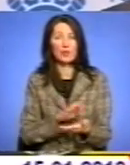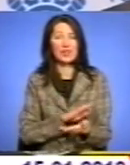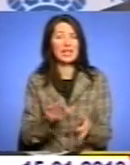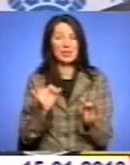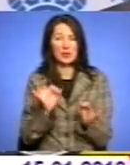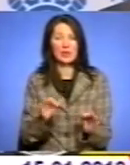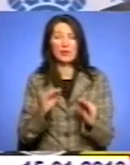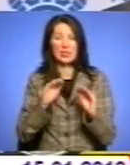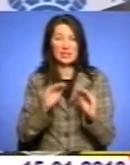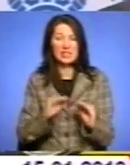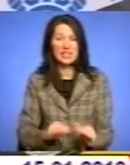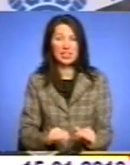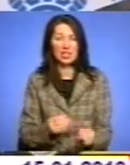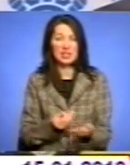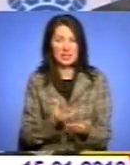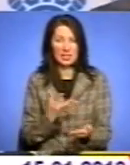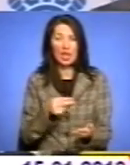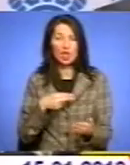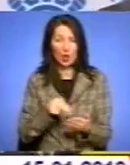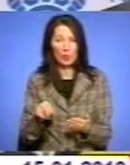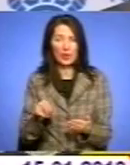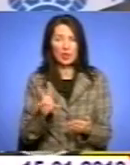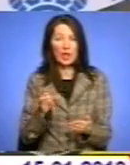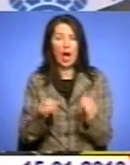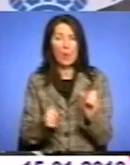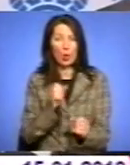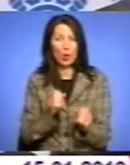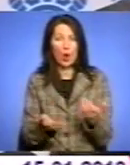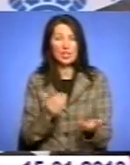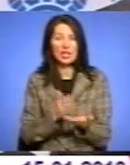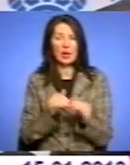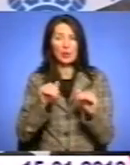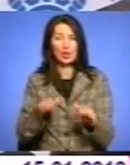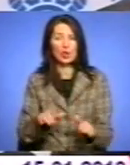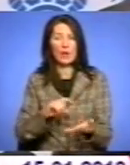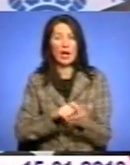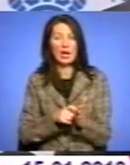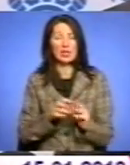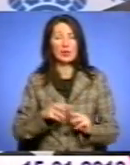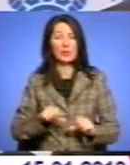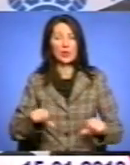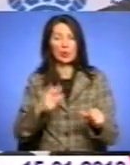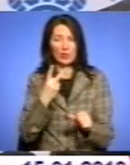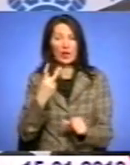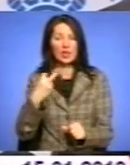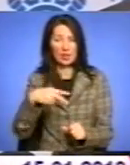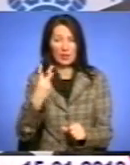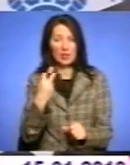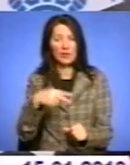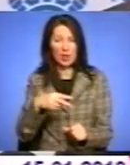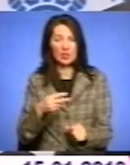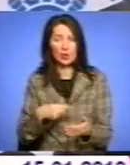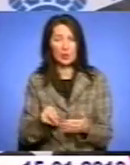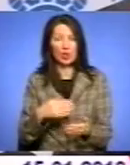несправедливої заниження ціни, закупівельної ціни на молоко, адже є постанова Кабміну про 2.20, і відповідно є, до мене